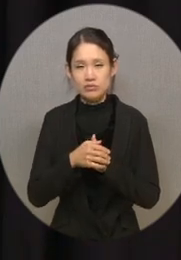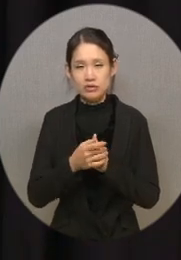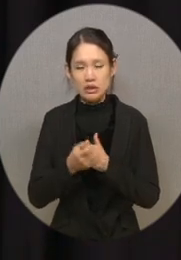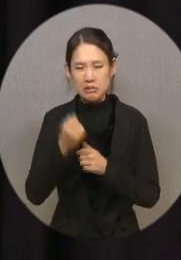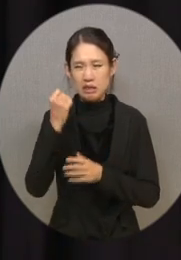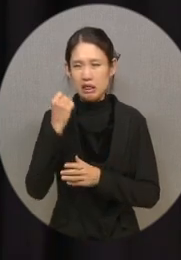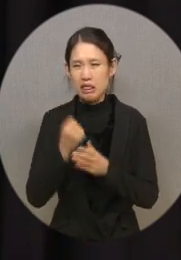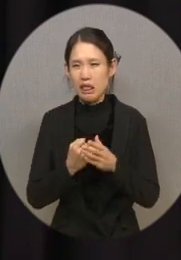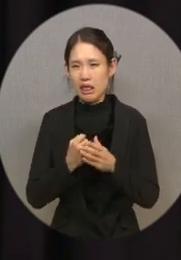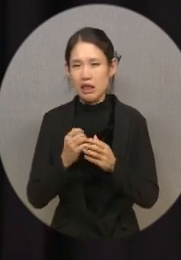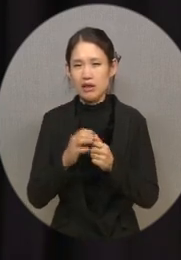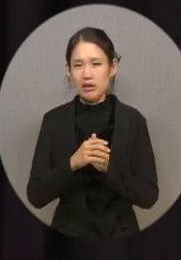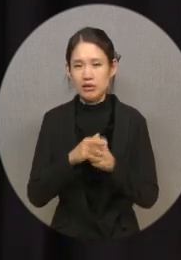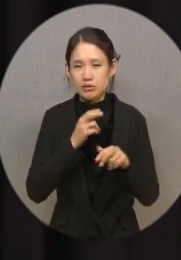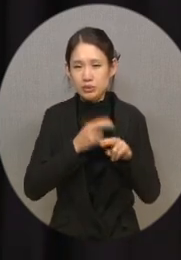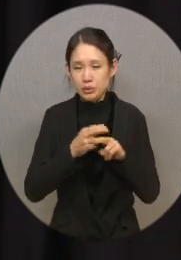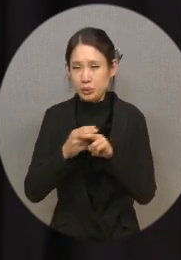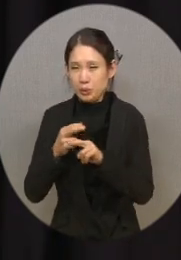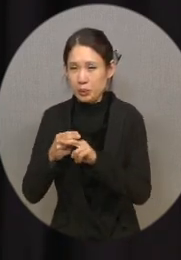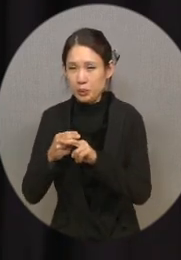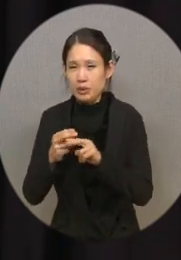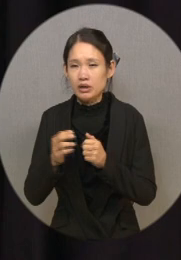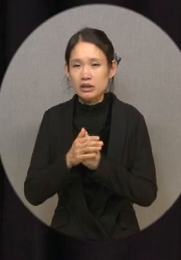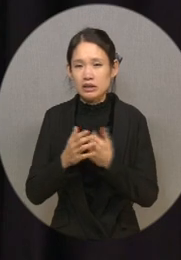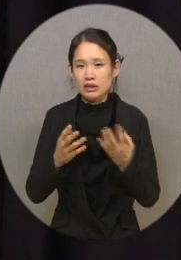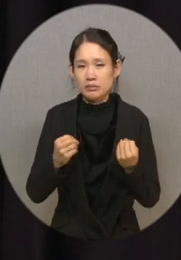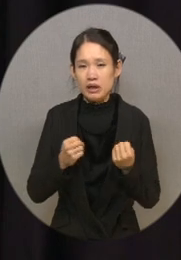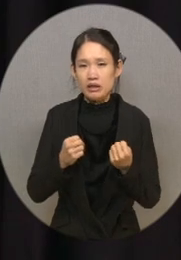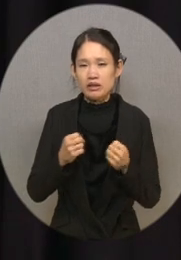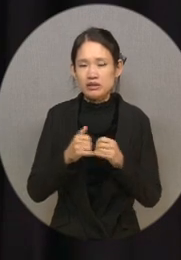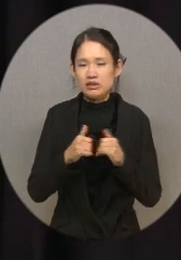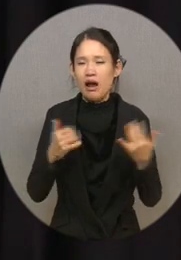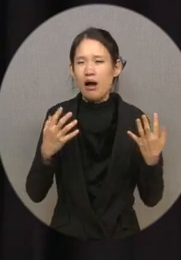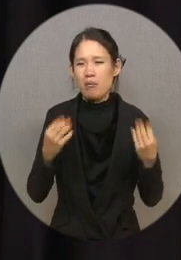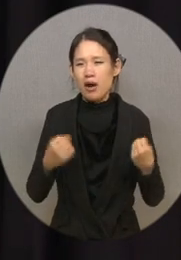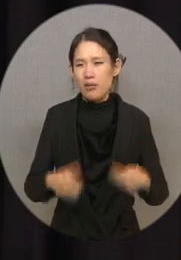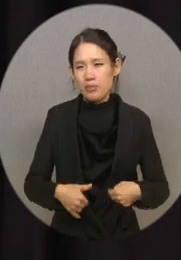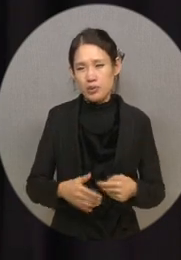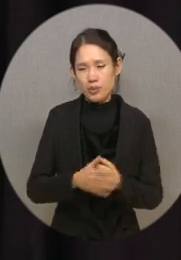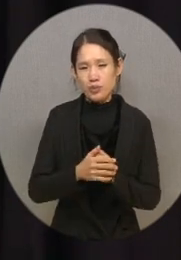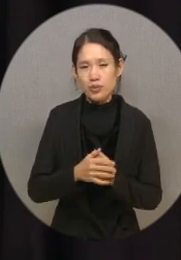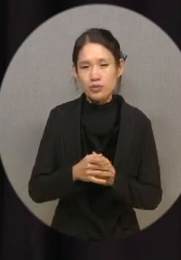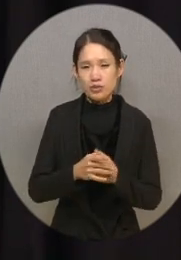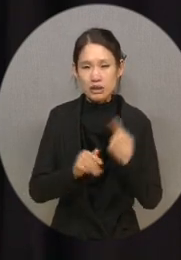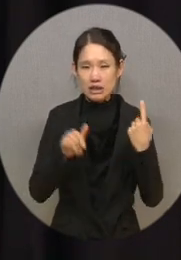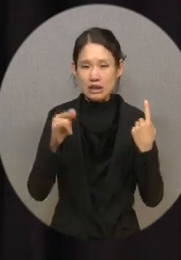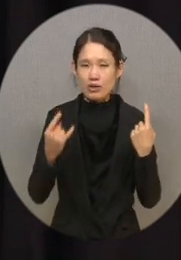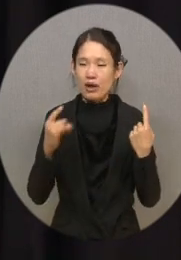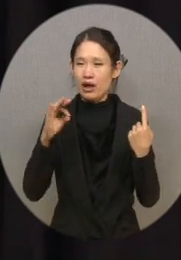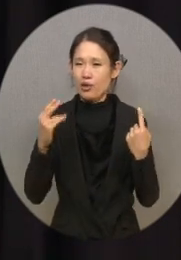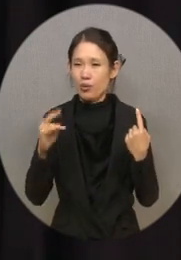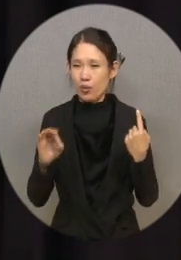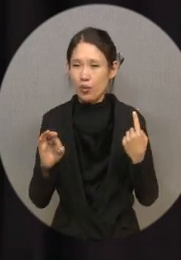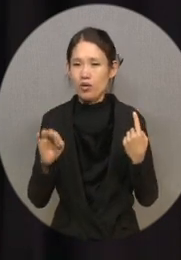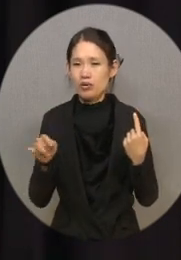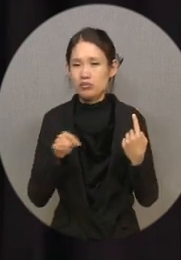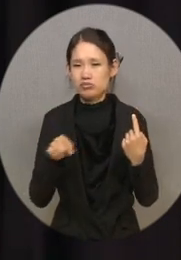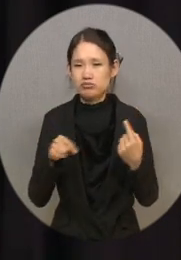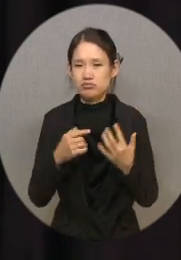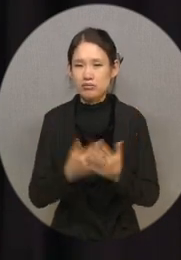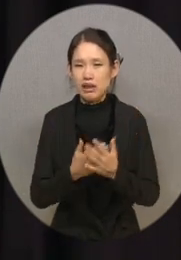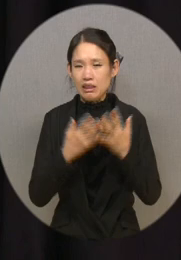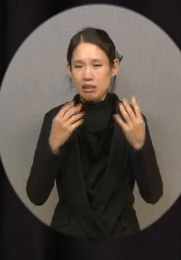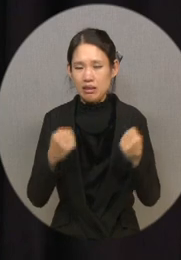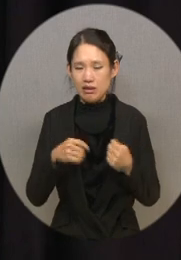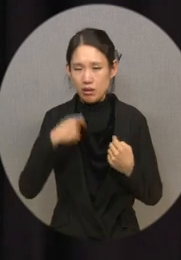상하고 조리해서 줘야 되기 때문에 많은 인력이 필요하잖아요. 근데 이거는 일회용이 많이 발달돼 있어서 저희들이